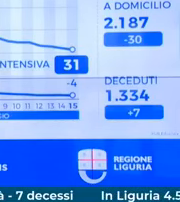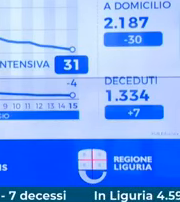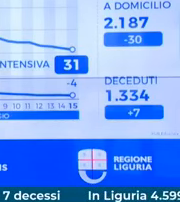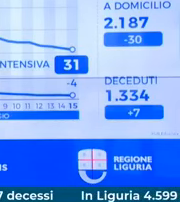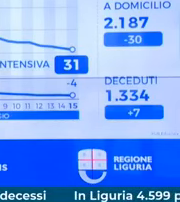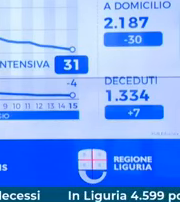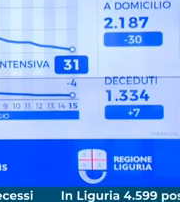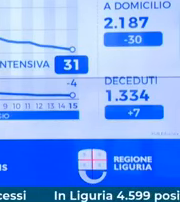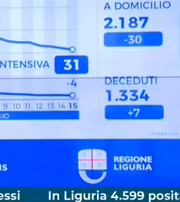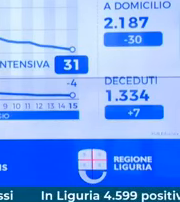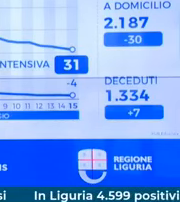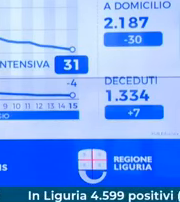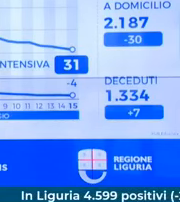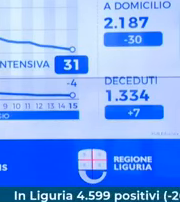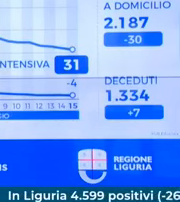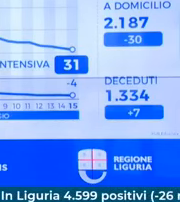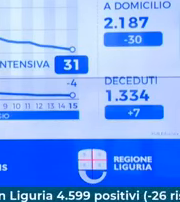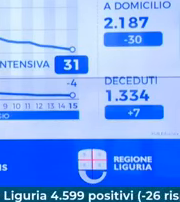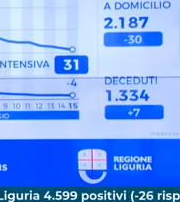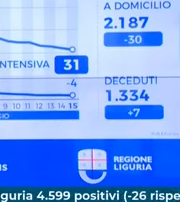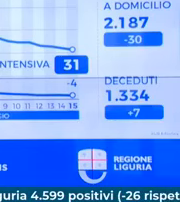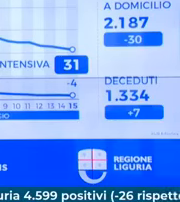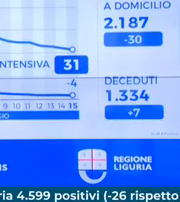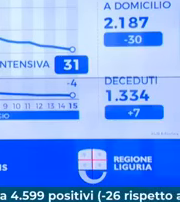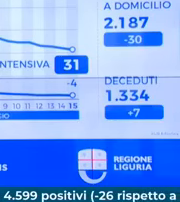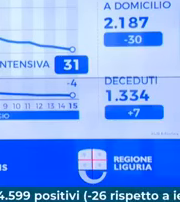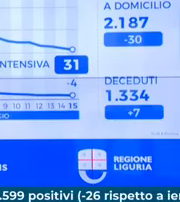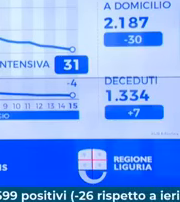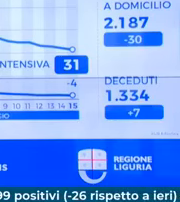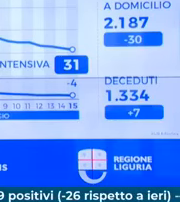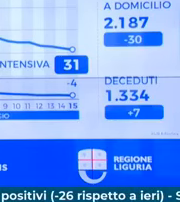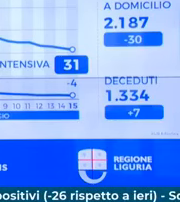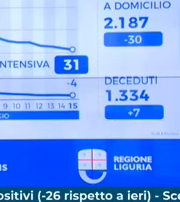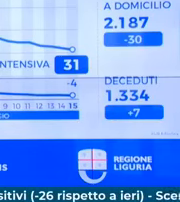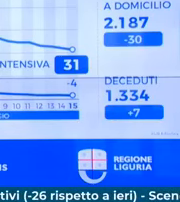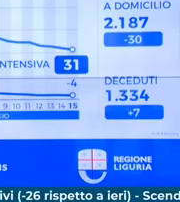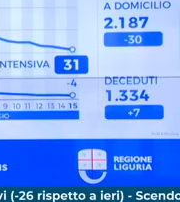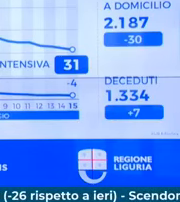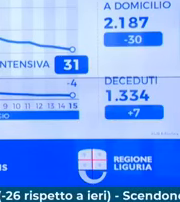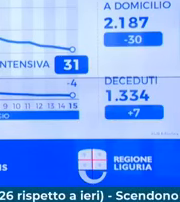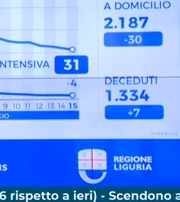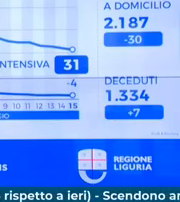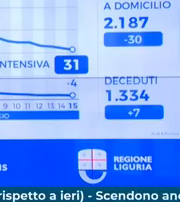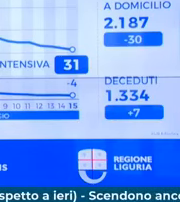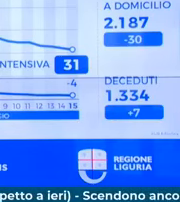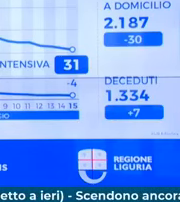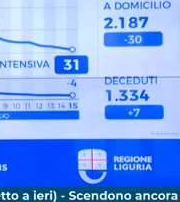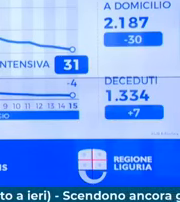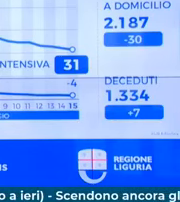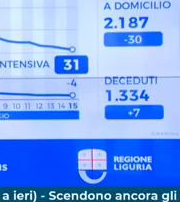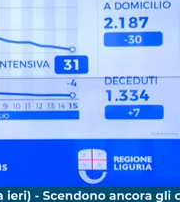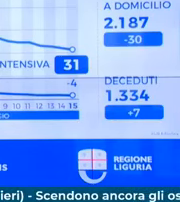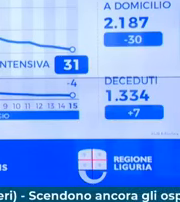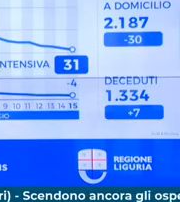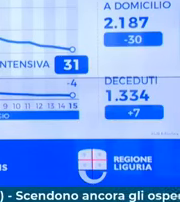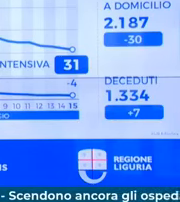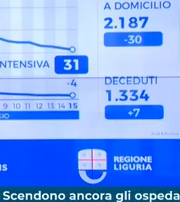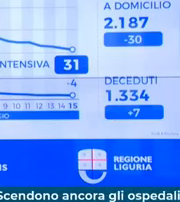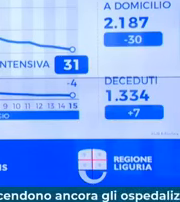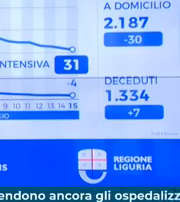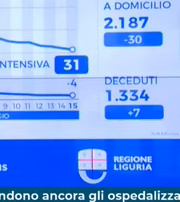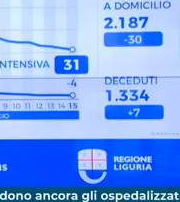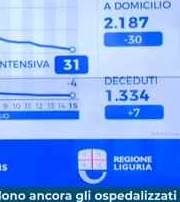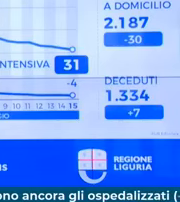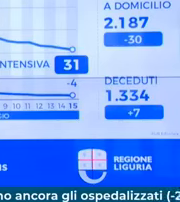più. 69 sono al Policlinico San Martino, 7 le terapie intensive, 5 pazienti in meno